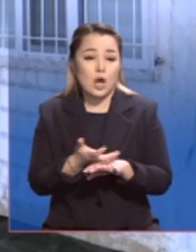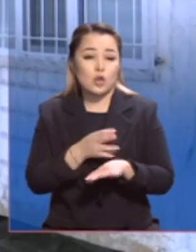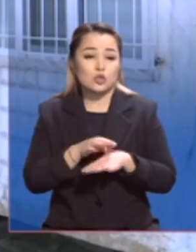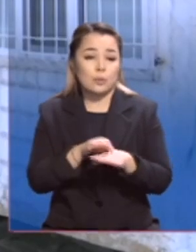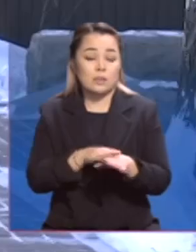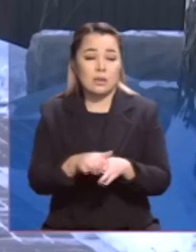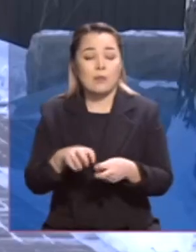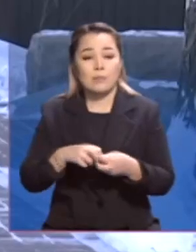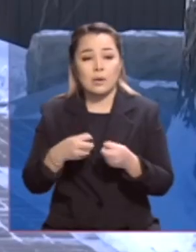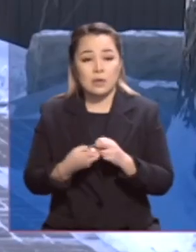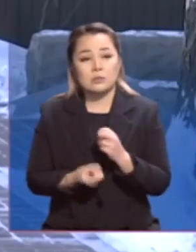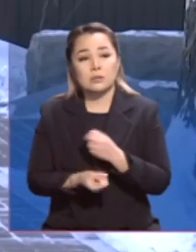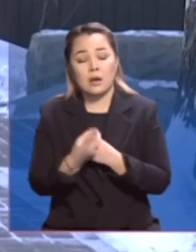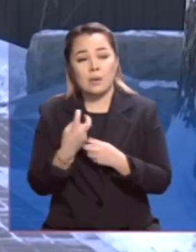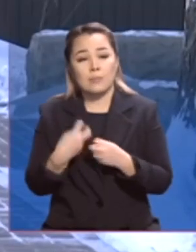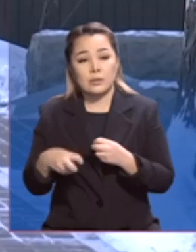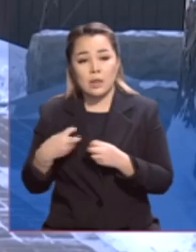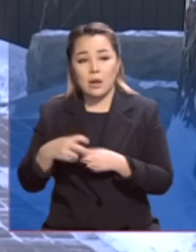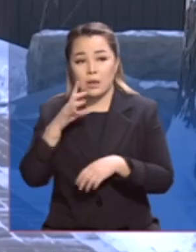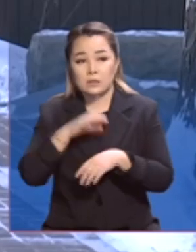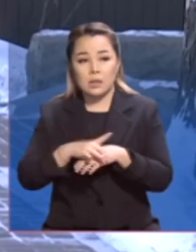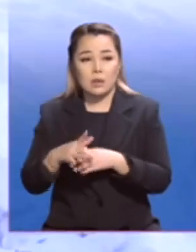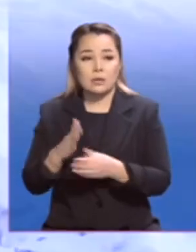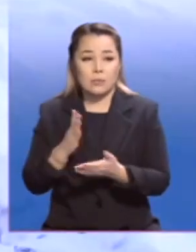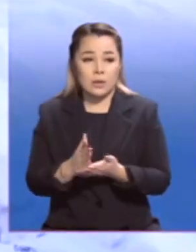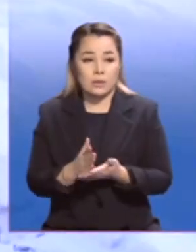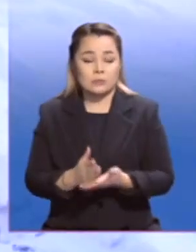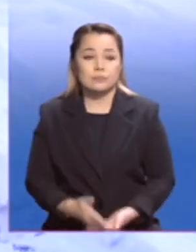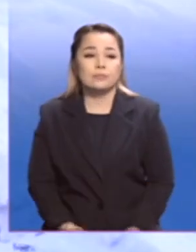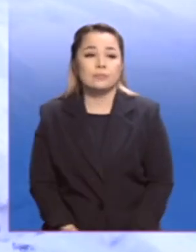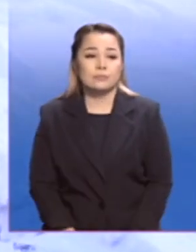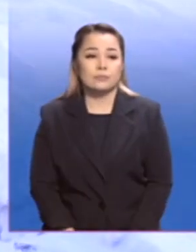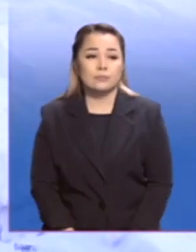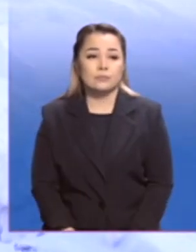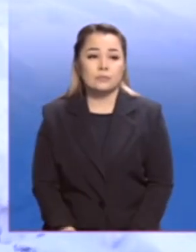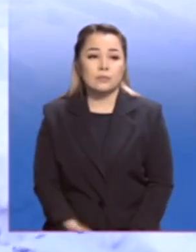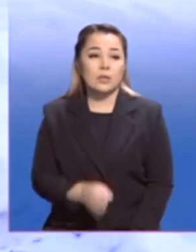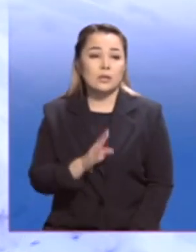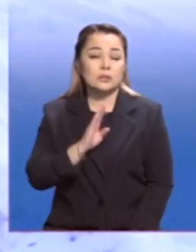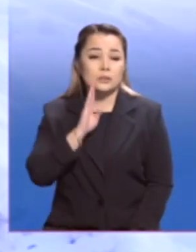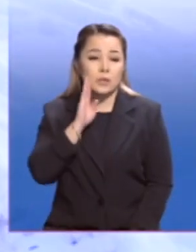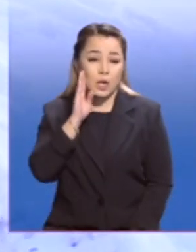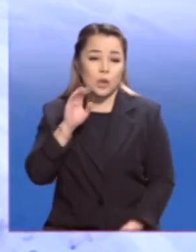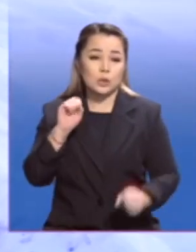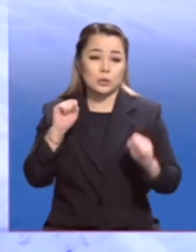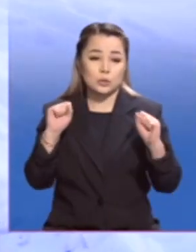ақыры апатқа соқтырды дейді наразы жұрт. Таңертеңнен бері үй суық кетті,